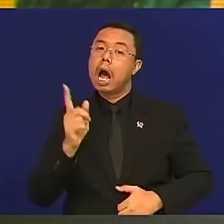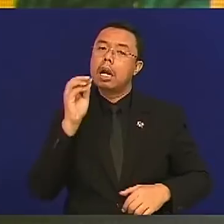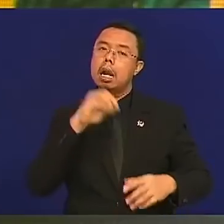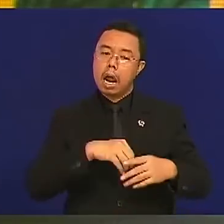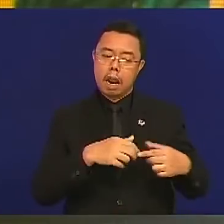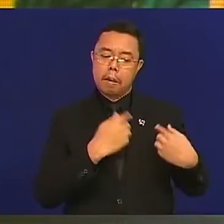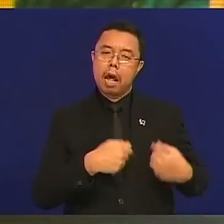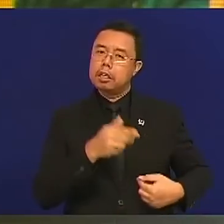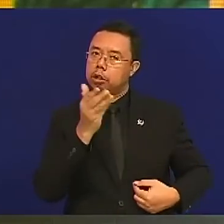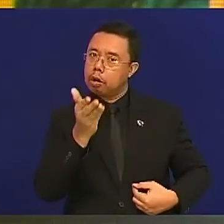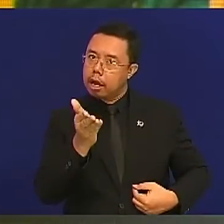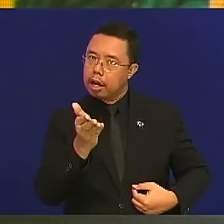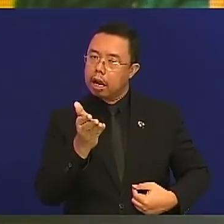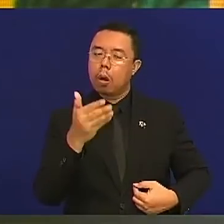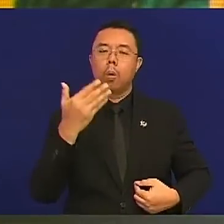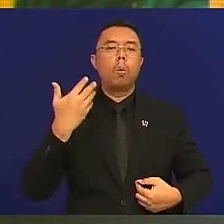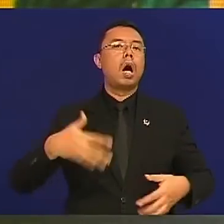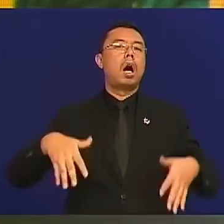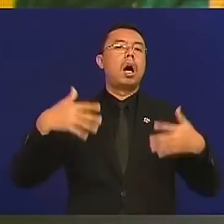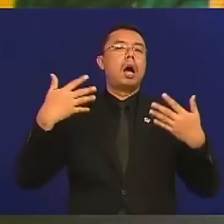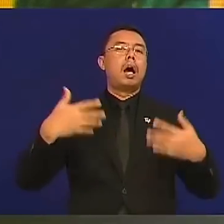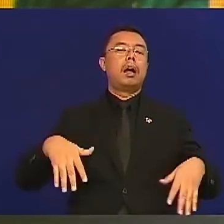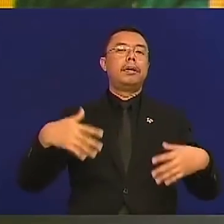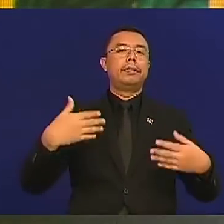hati saudara, waduh.